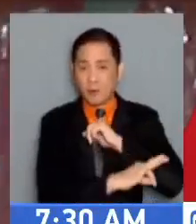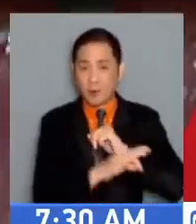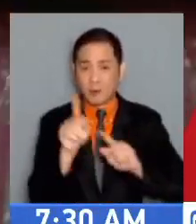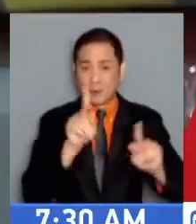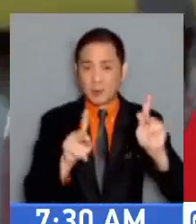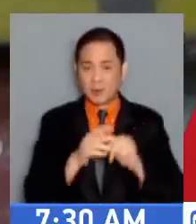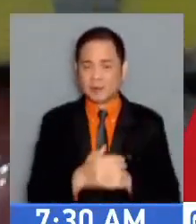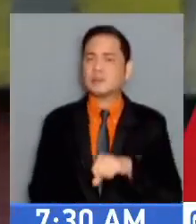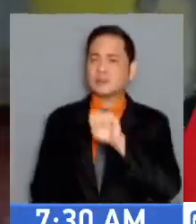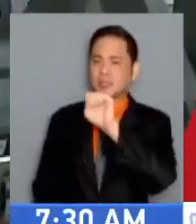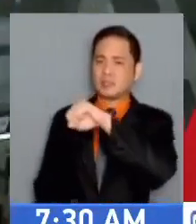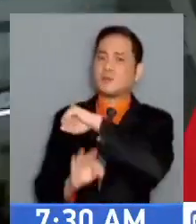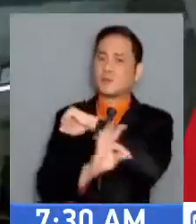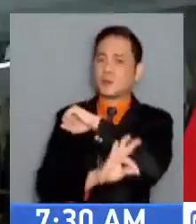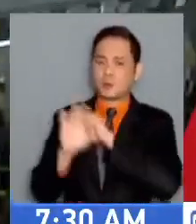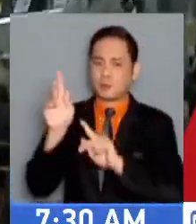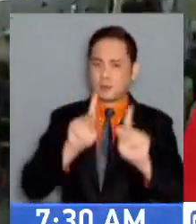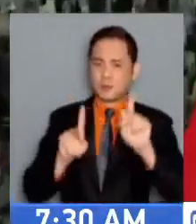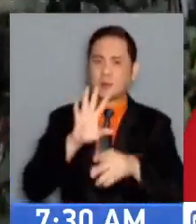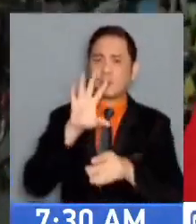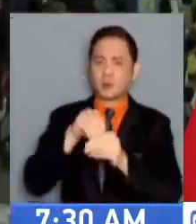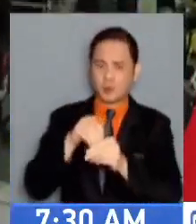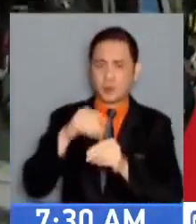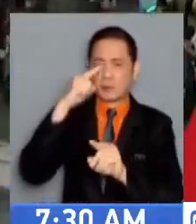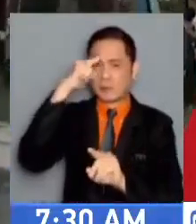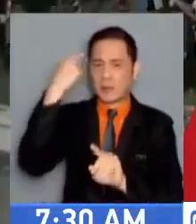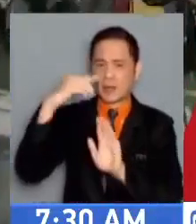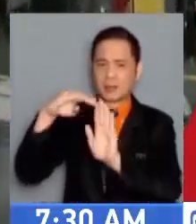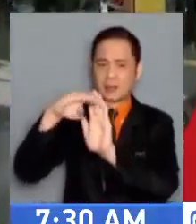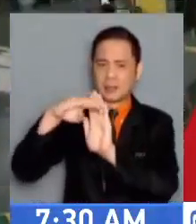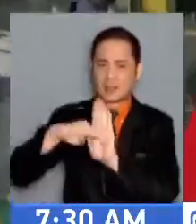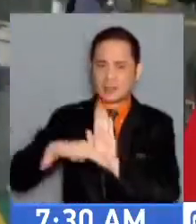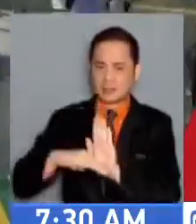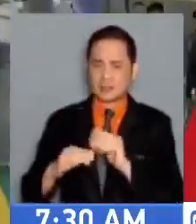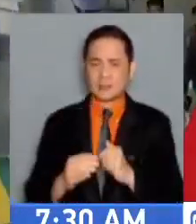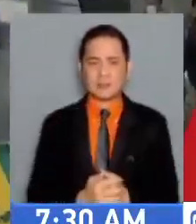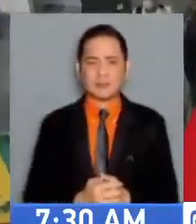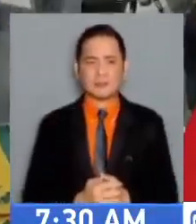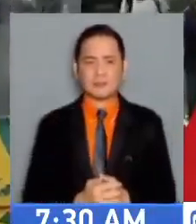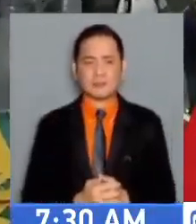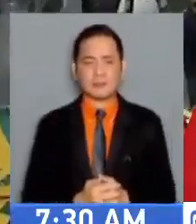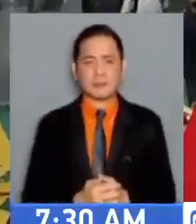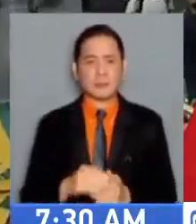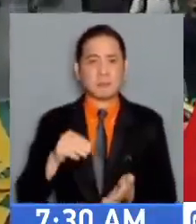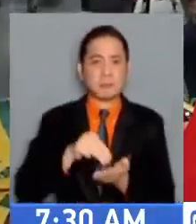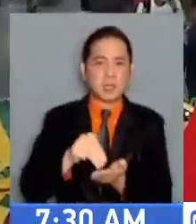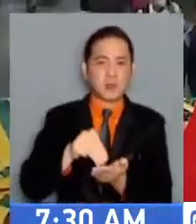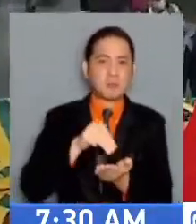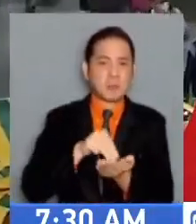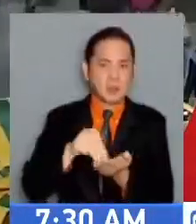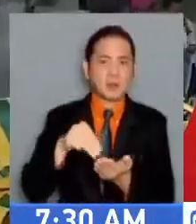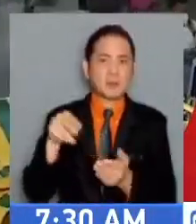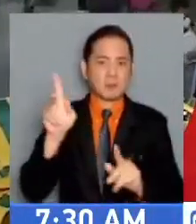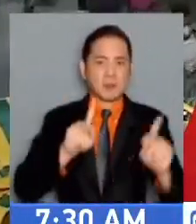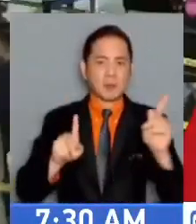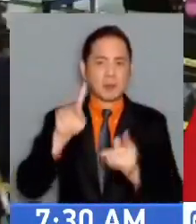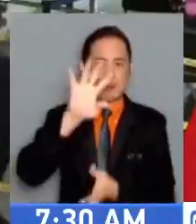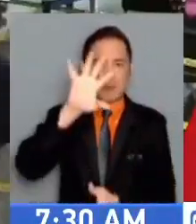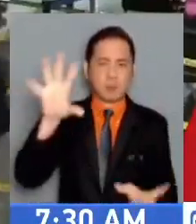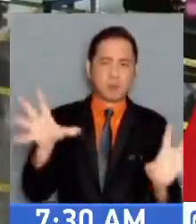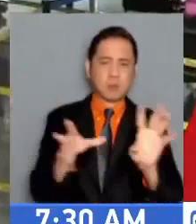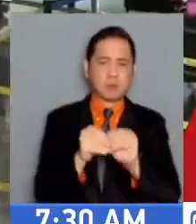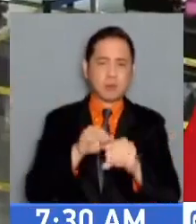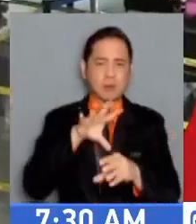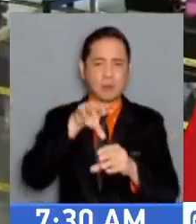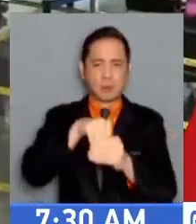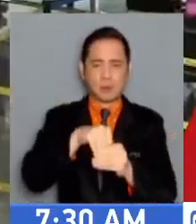that are included in our blacklist. There's so many po. Nasa millions na po ang included sa ating blacklist. Ito po ay